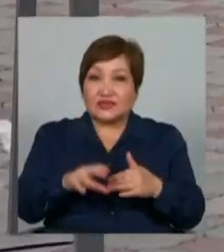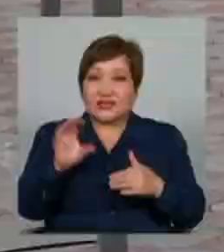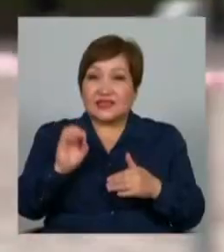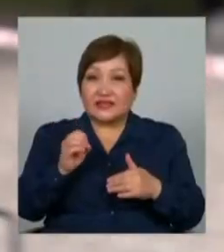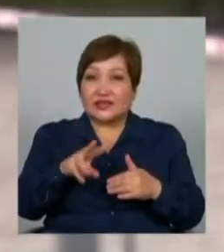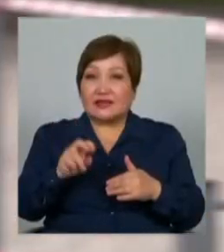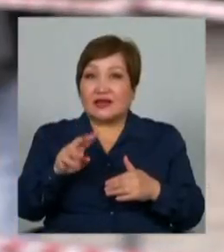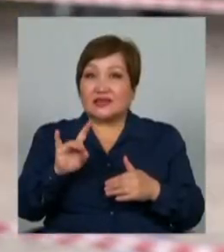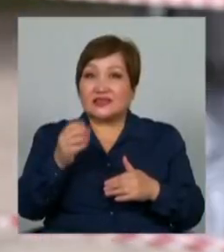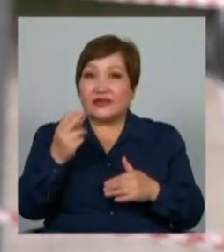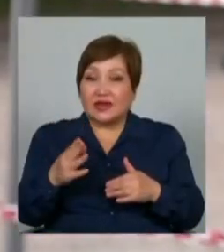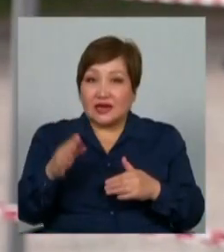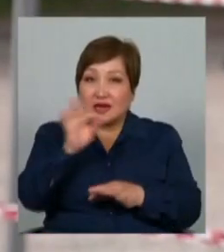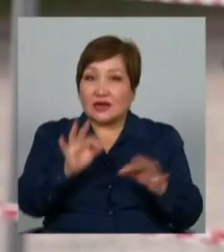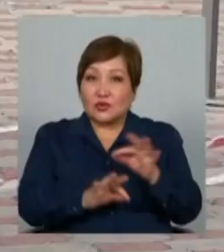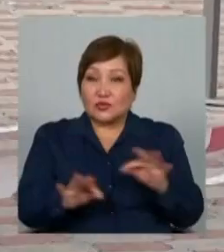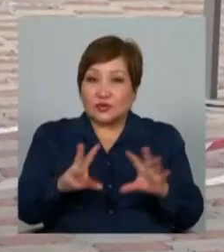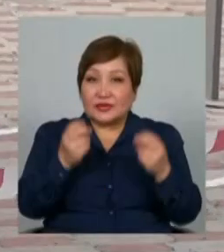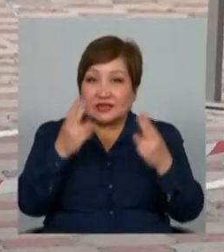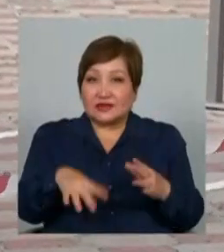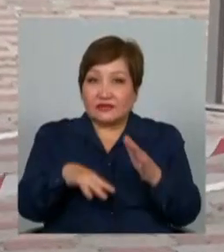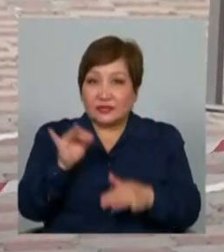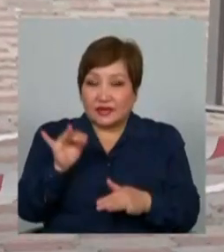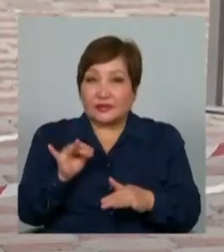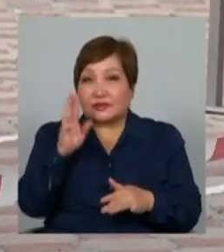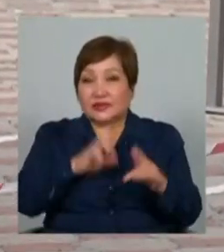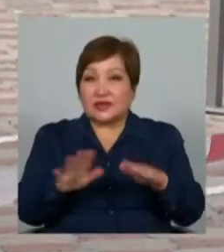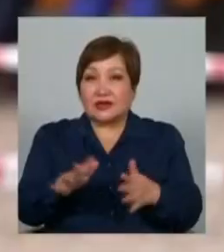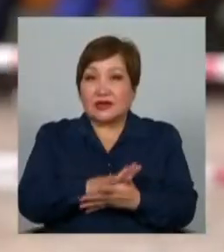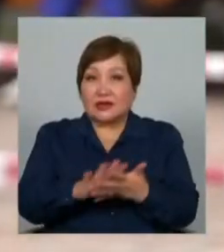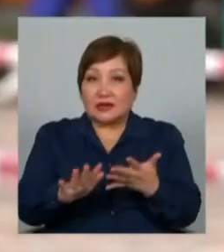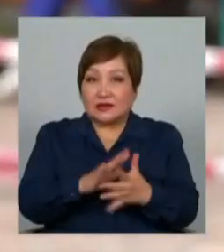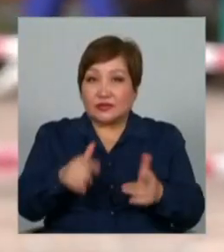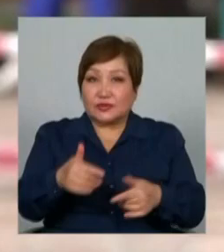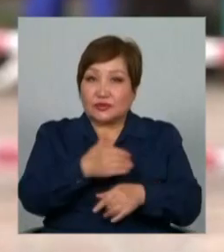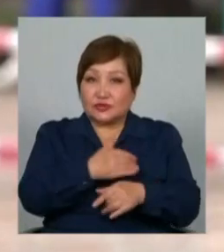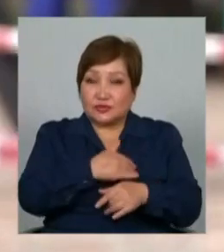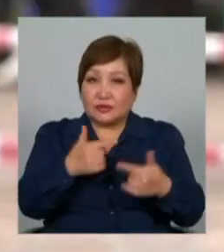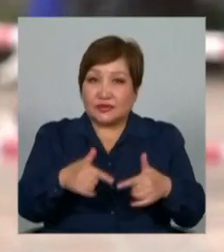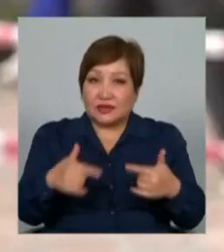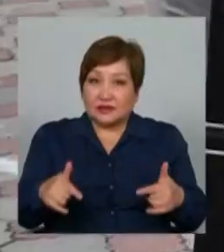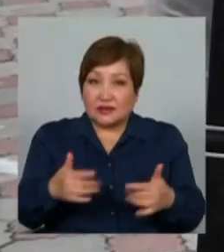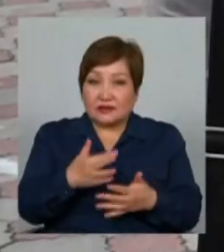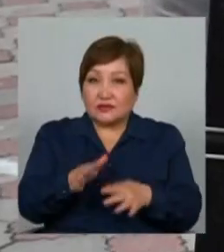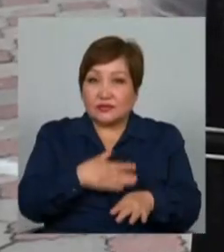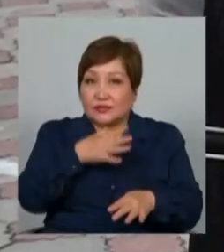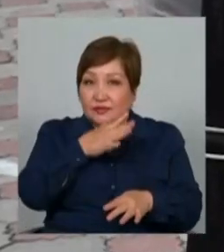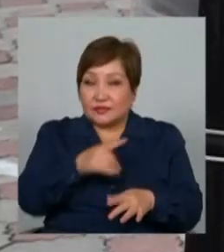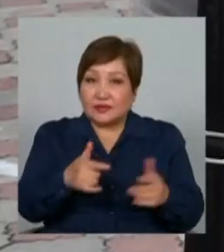сәулетші мамандығын таңдап мемлекеттік грантқа түсуге бекінген. Емтихан тапсыру үшін көп күш жұмсап, біраз уақыт жаттығыпты.